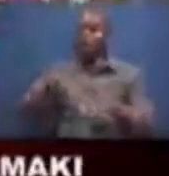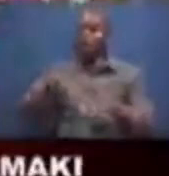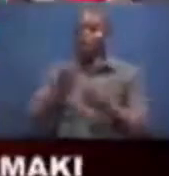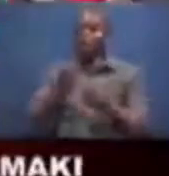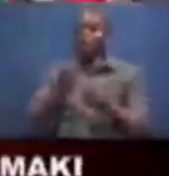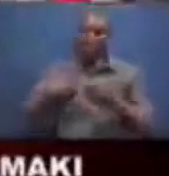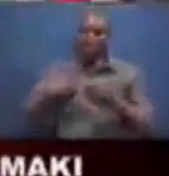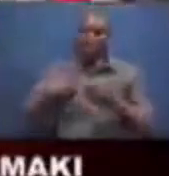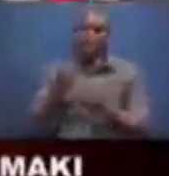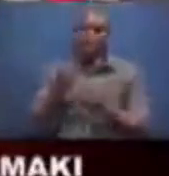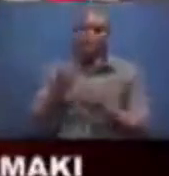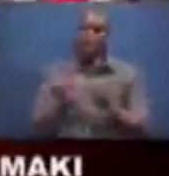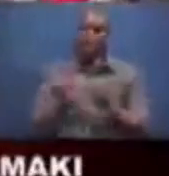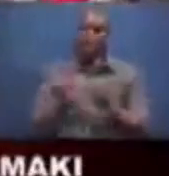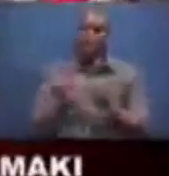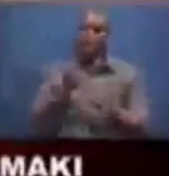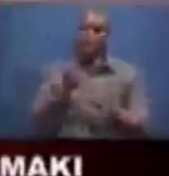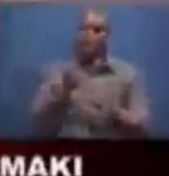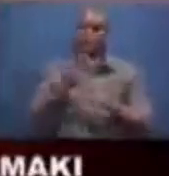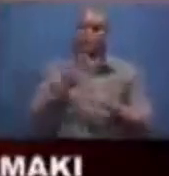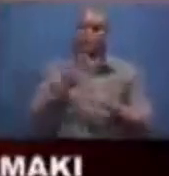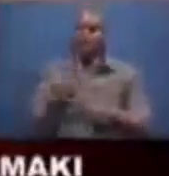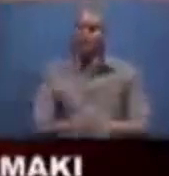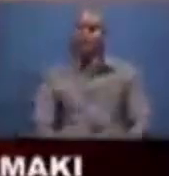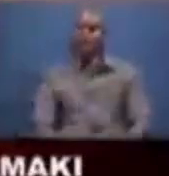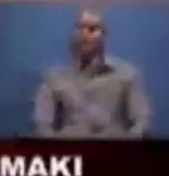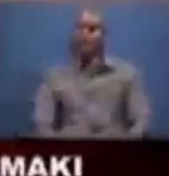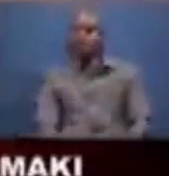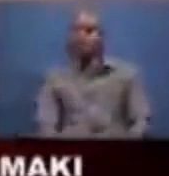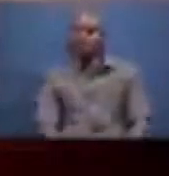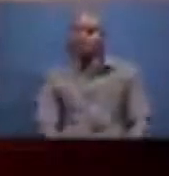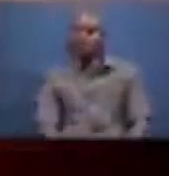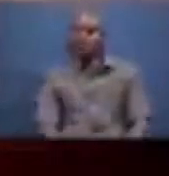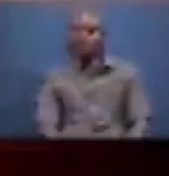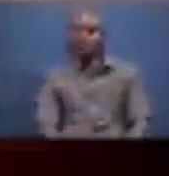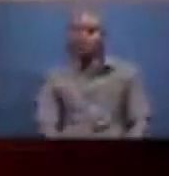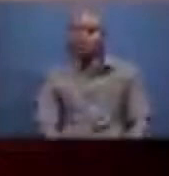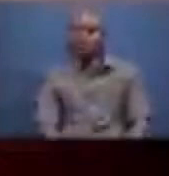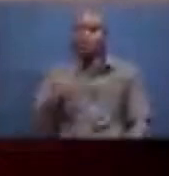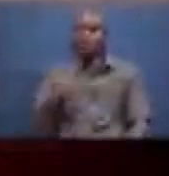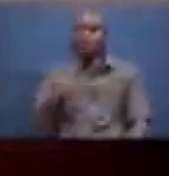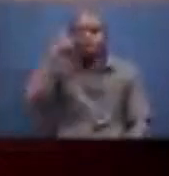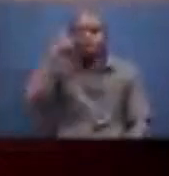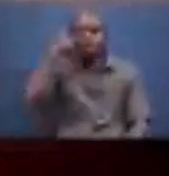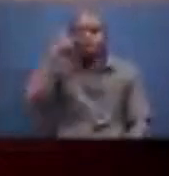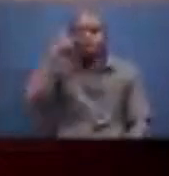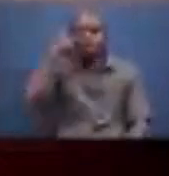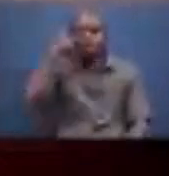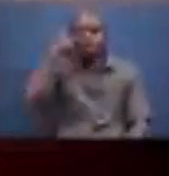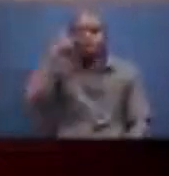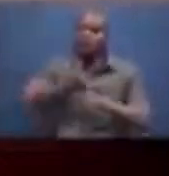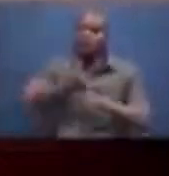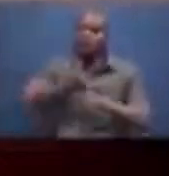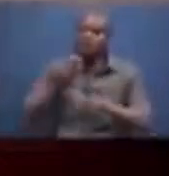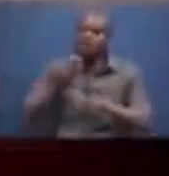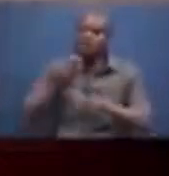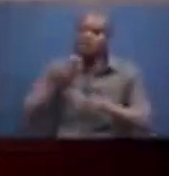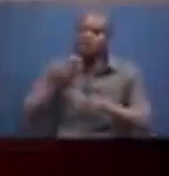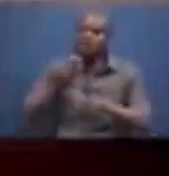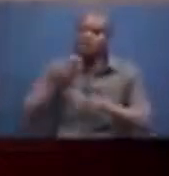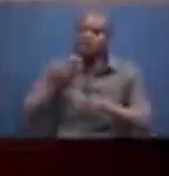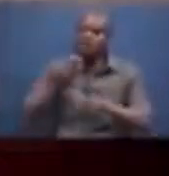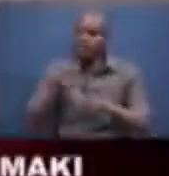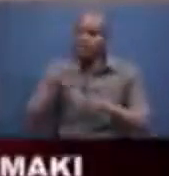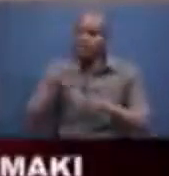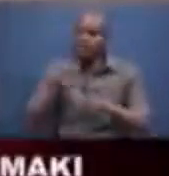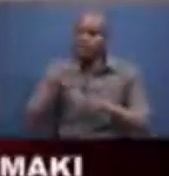ambapo litahitaji fedha zaidi ya milioni 500. Na mheshimiwa diwani akanipigia simu akasema ahadi yako unafanyaje? Ikanipasa